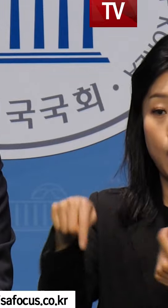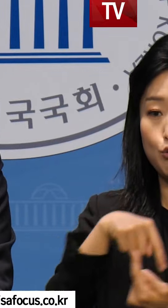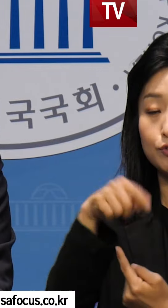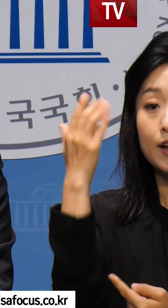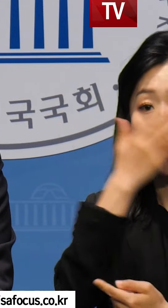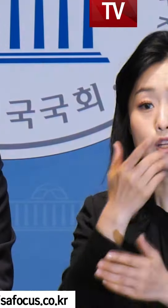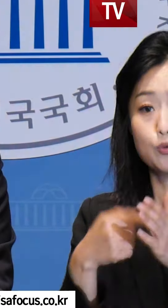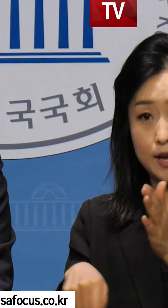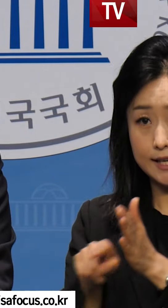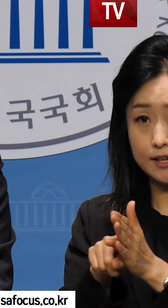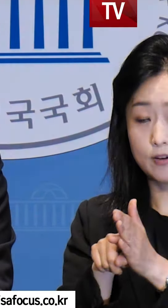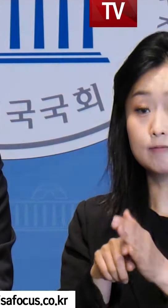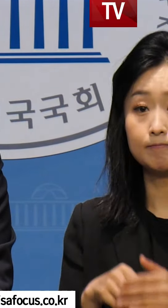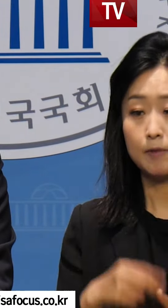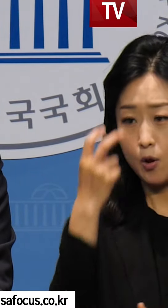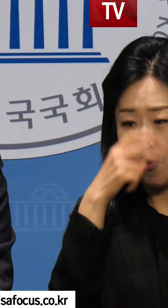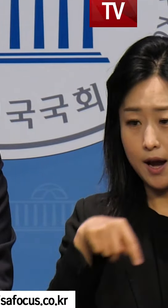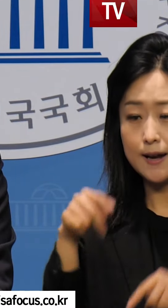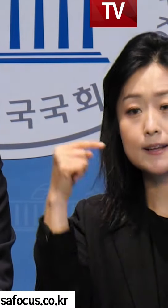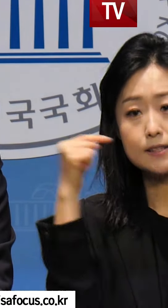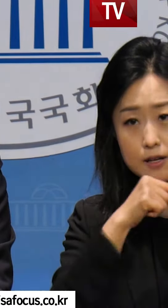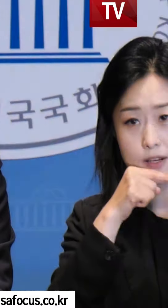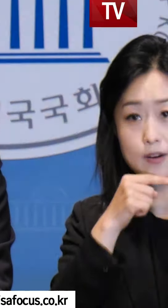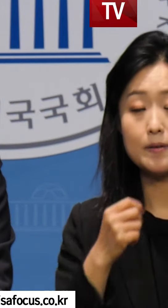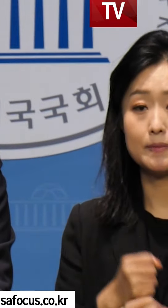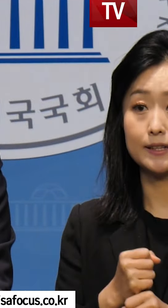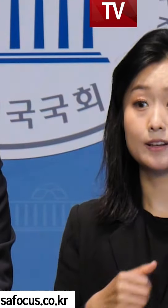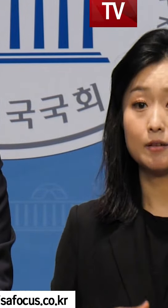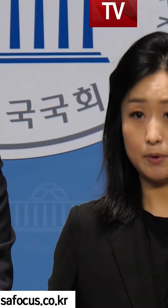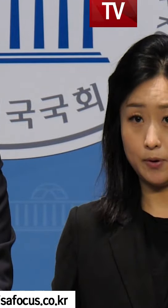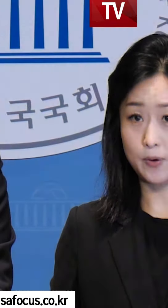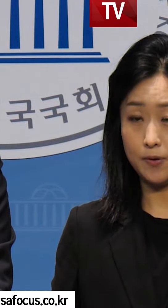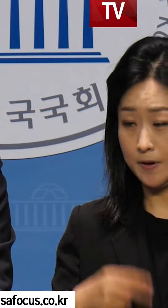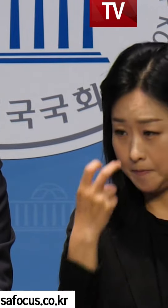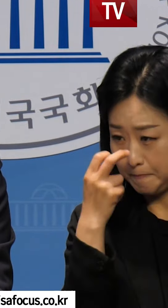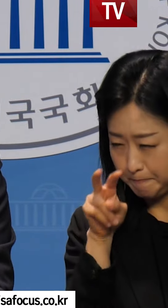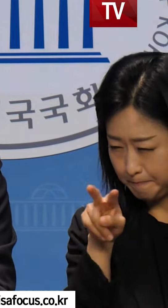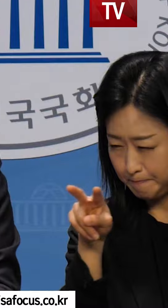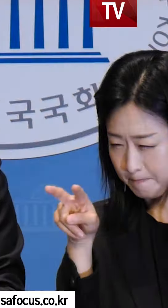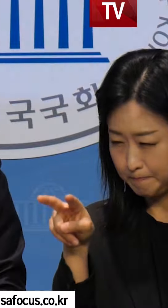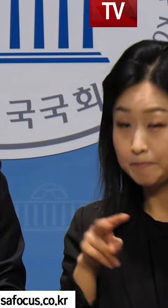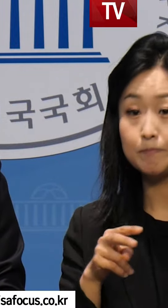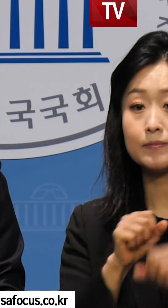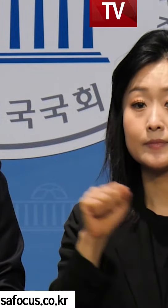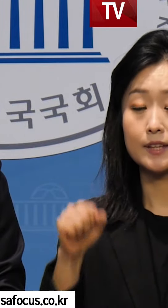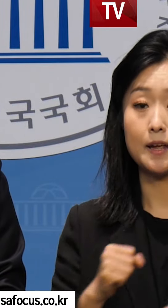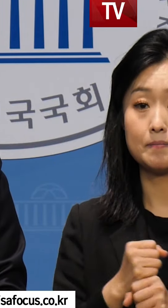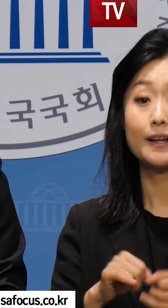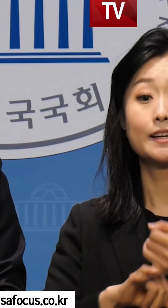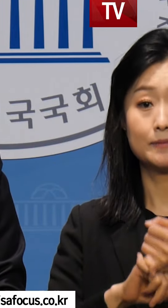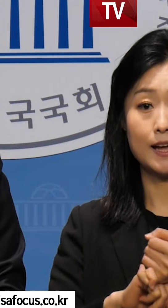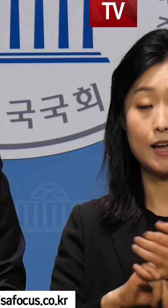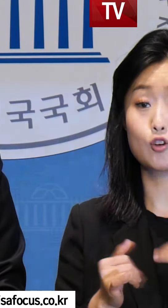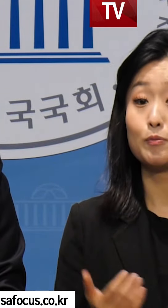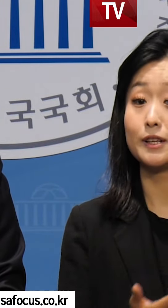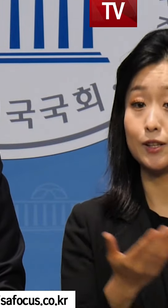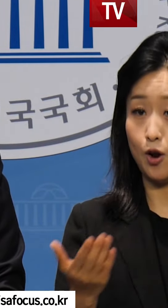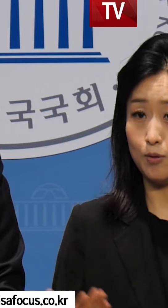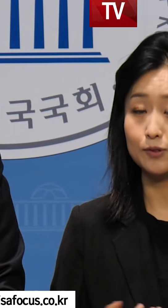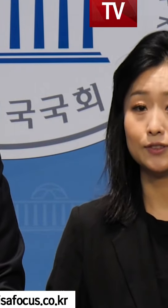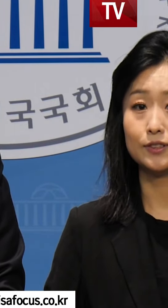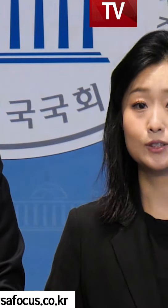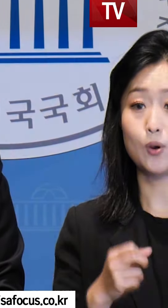있도록 강력한 관리 시스템을 도입하고 철저한 감시체계를 구축하겠습니다. 국민 여러분,